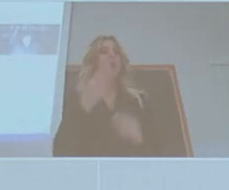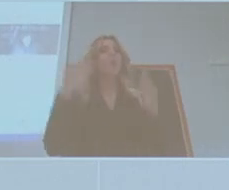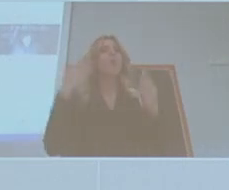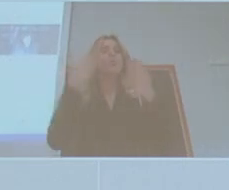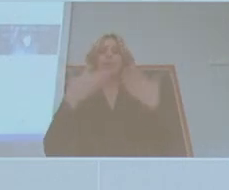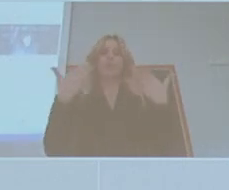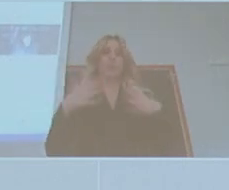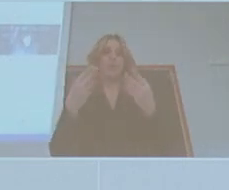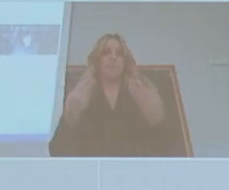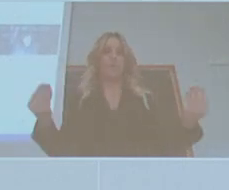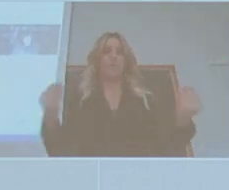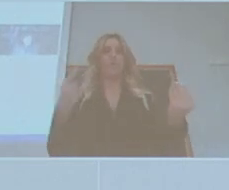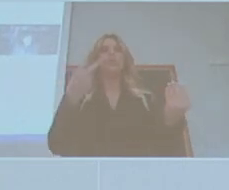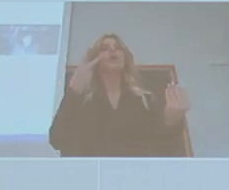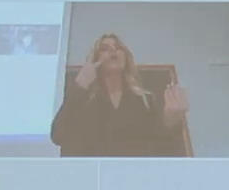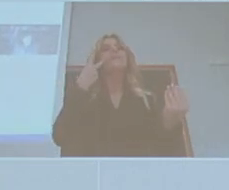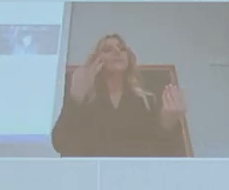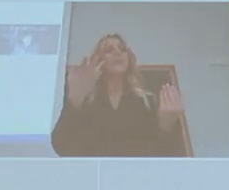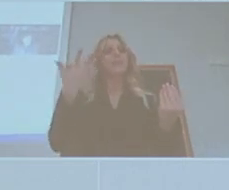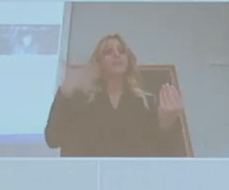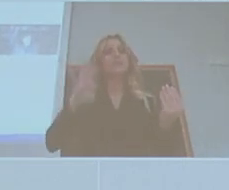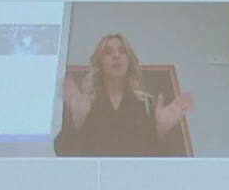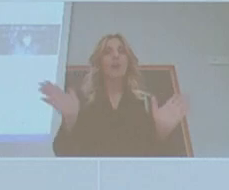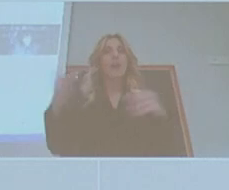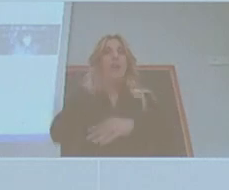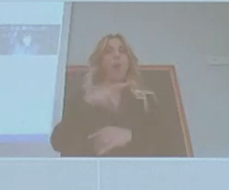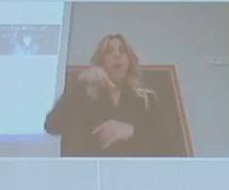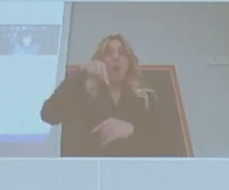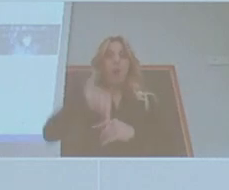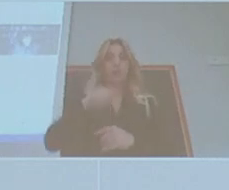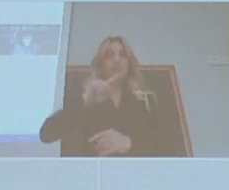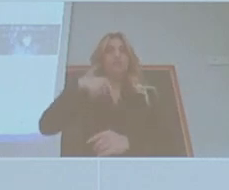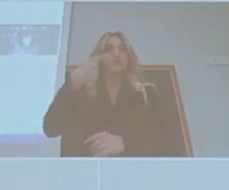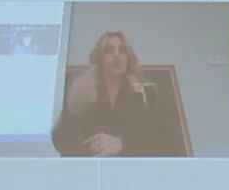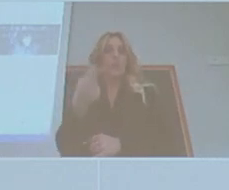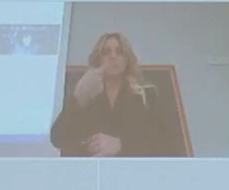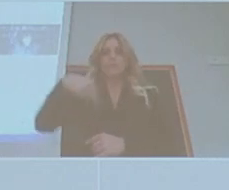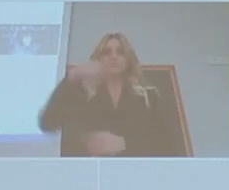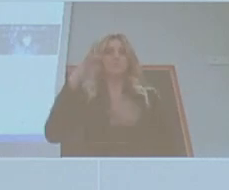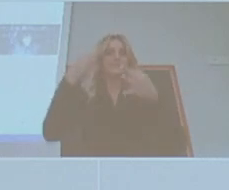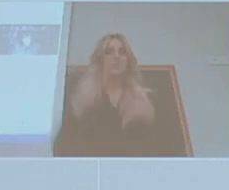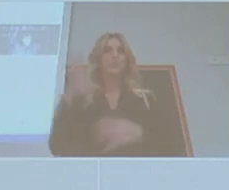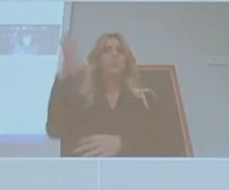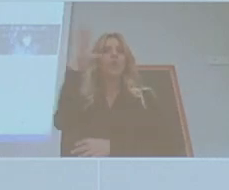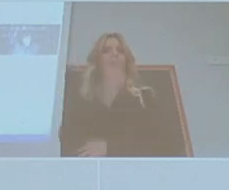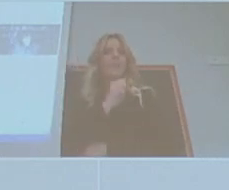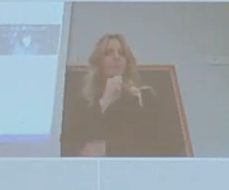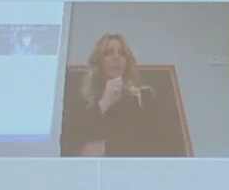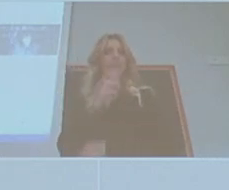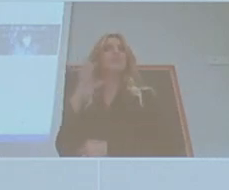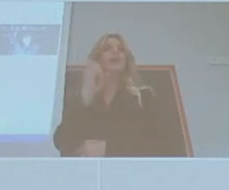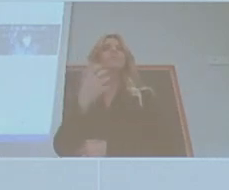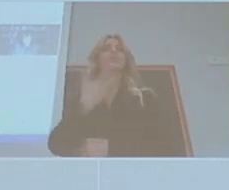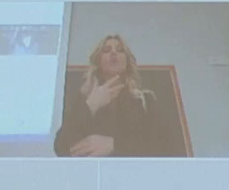studiato. Se voi vedete ciò che avverrà in quest'aula tra oggi e domani, capirete che vanno a intercettarsi